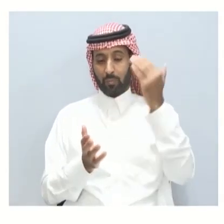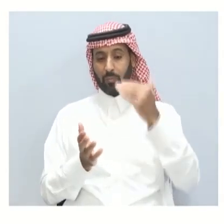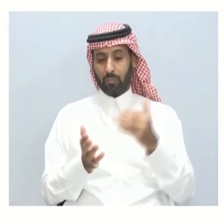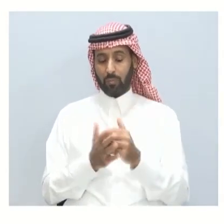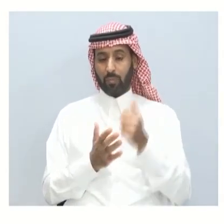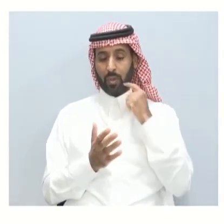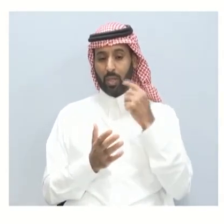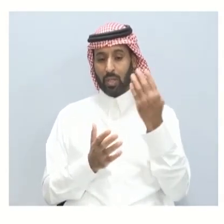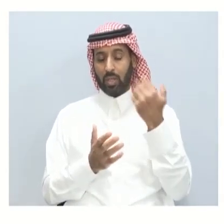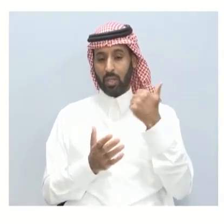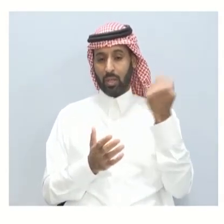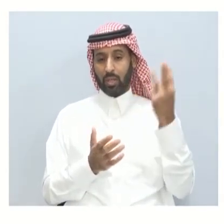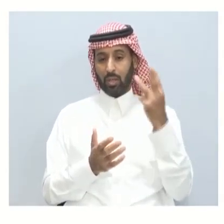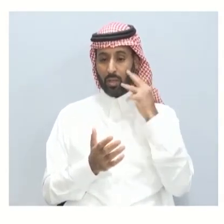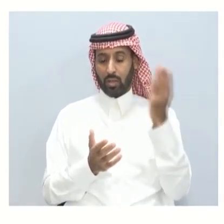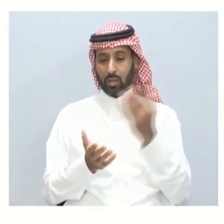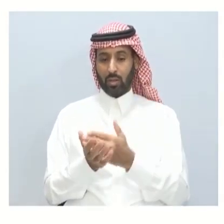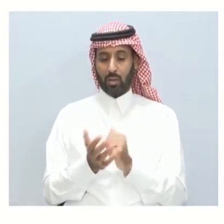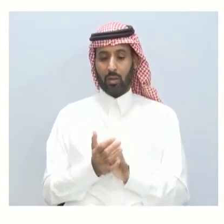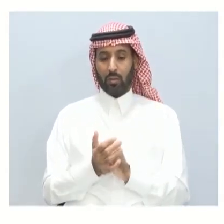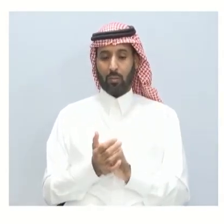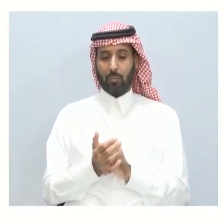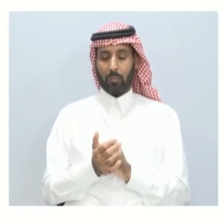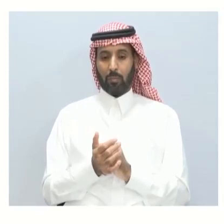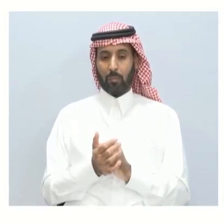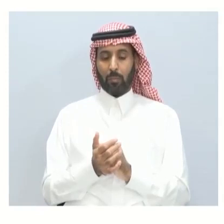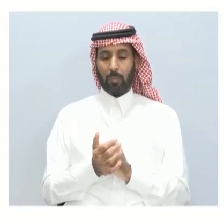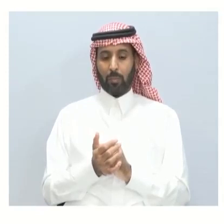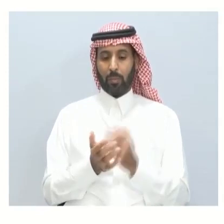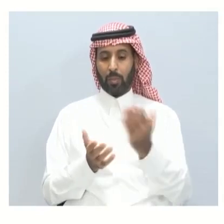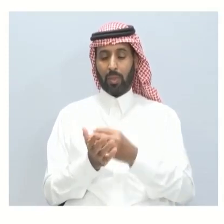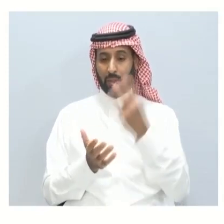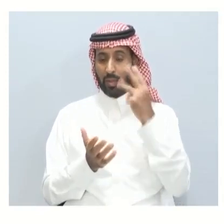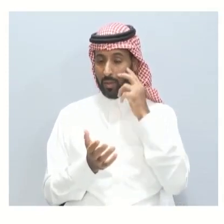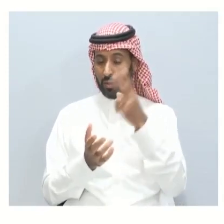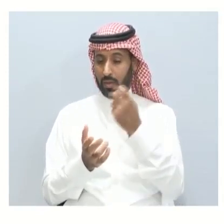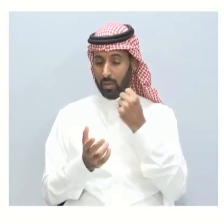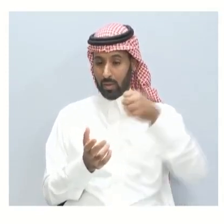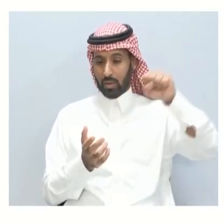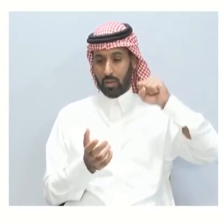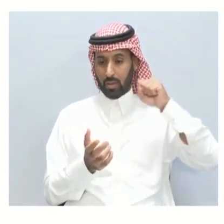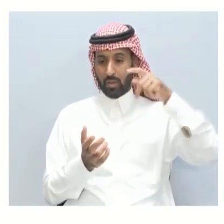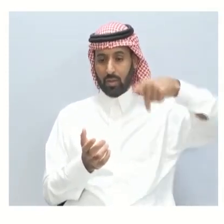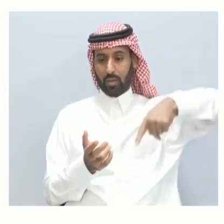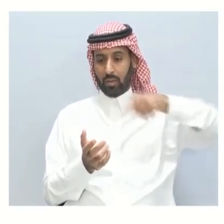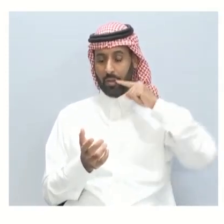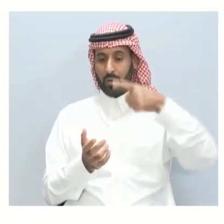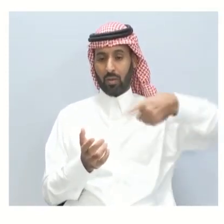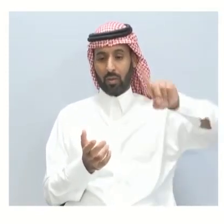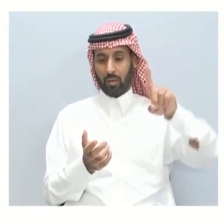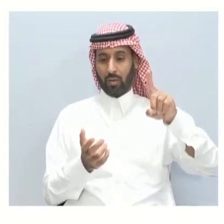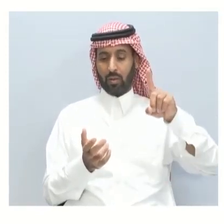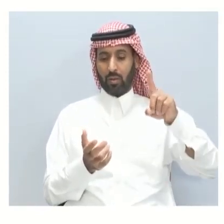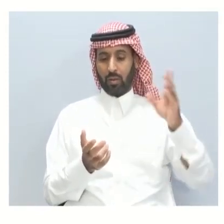في المستوى الرئيسي الثالث وهو وهو المستوى الثالث يستوعب الاس والبي والدي